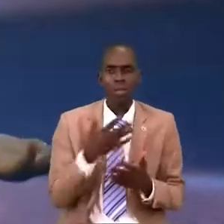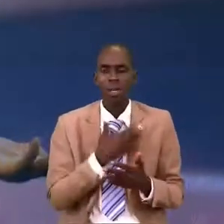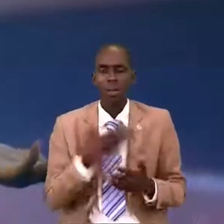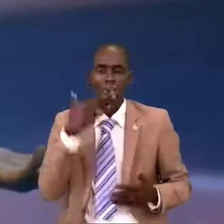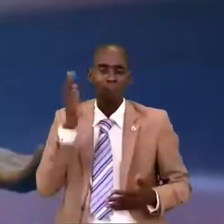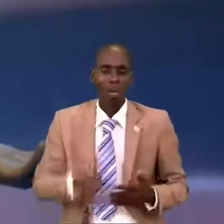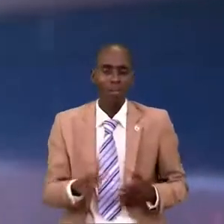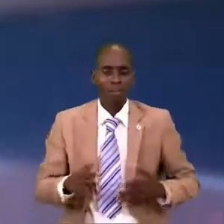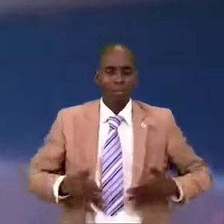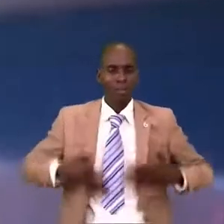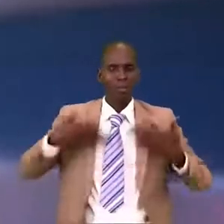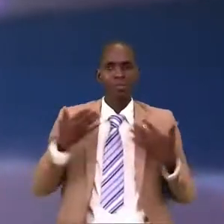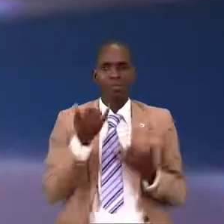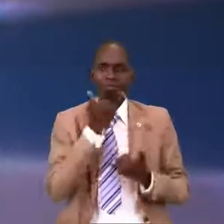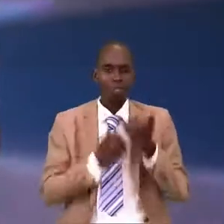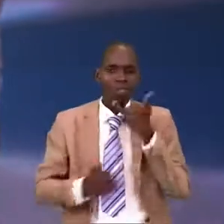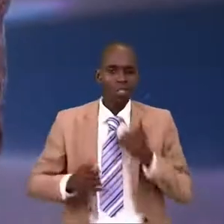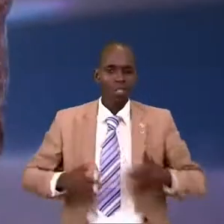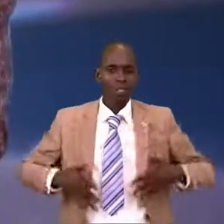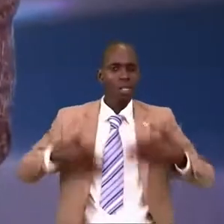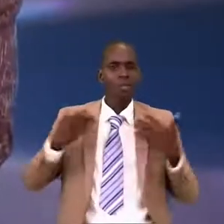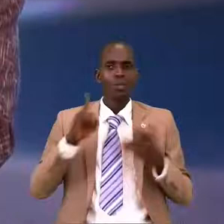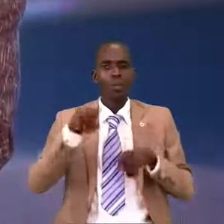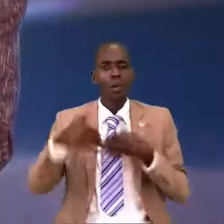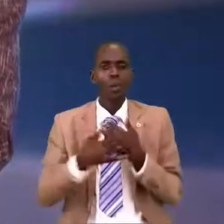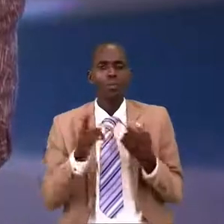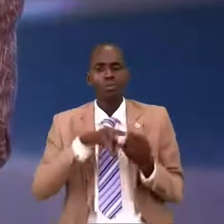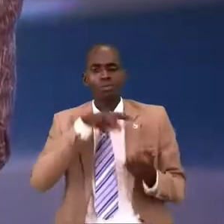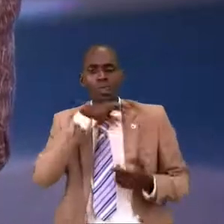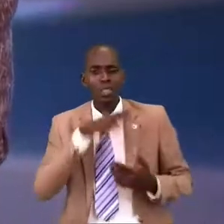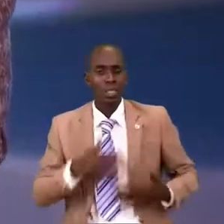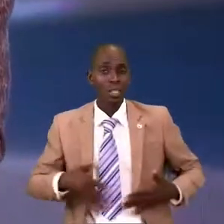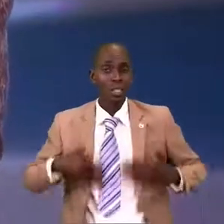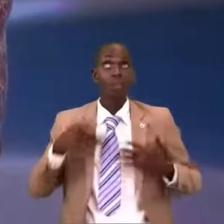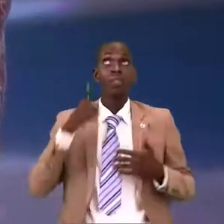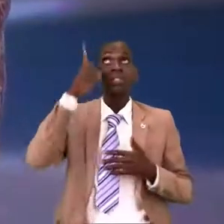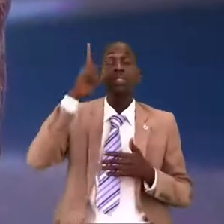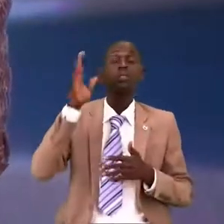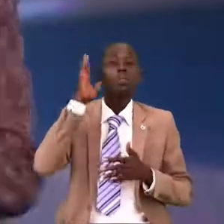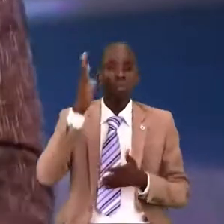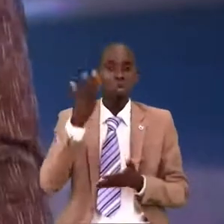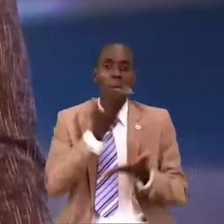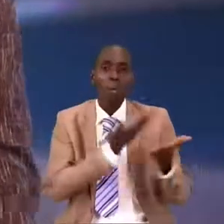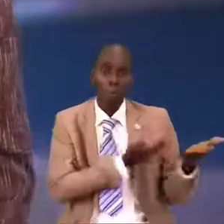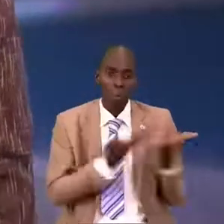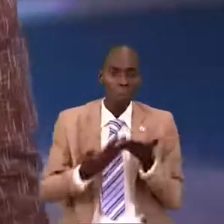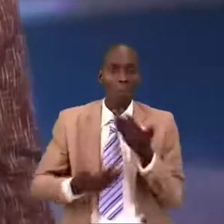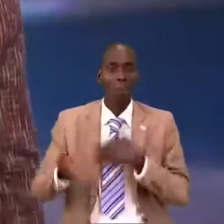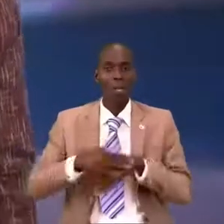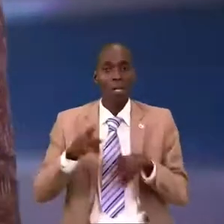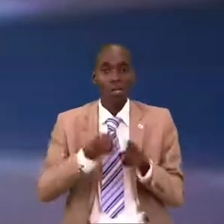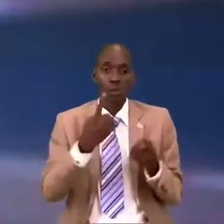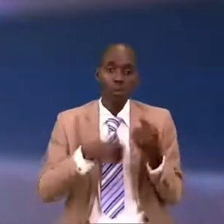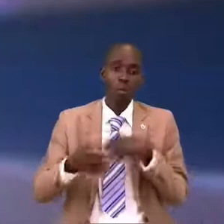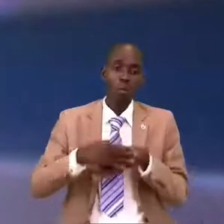souillée. Il restaure, il soutient. Comme tu viens au Seigneur aujourd'hui, et tu dis, Seigneur, j'étais parti, je suis allé